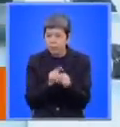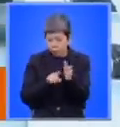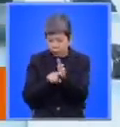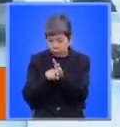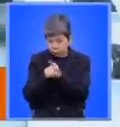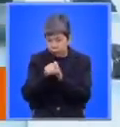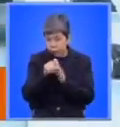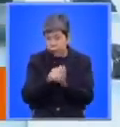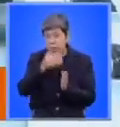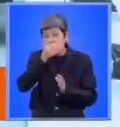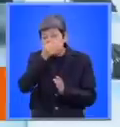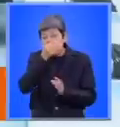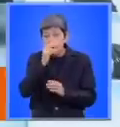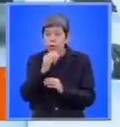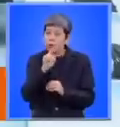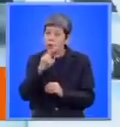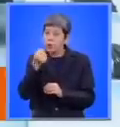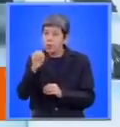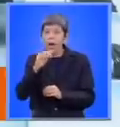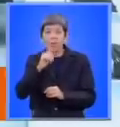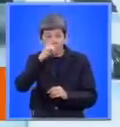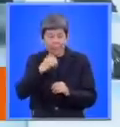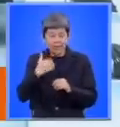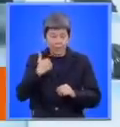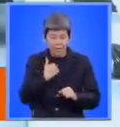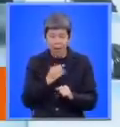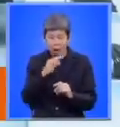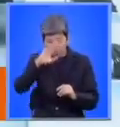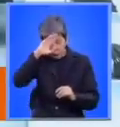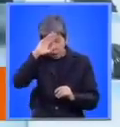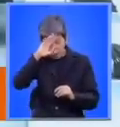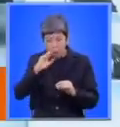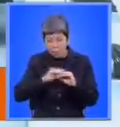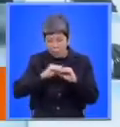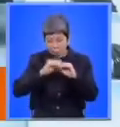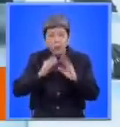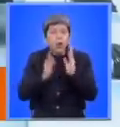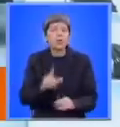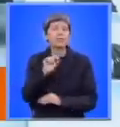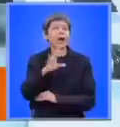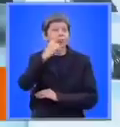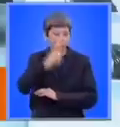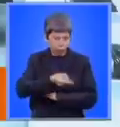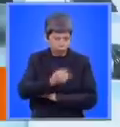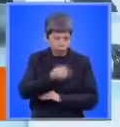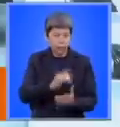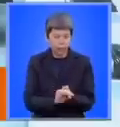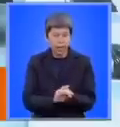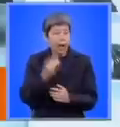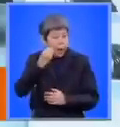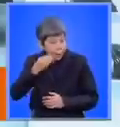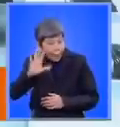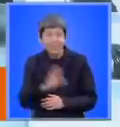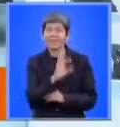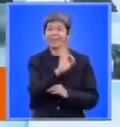พันธุ์ใหม่2019ในประเทศไทยค่ะเบื้องต้นยอดผู้ป่วยติดเชื้อสะสมยังคงอยู่ที่25รายนะคะกลับบ้านได้